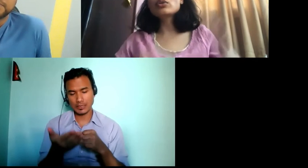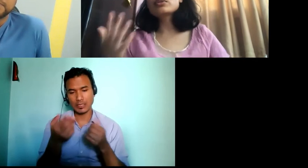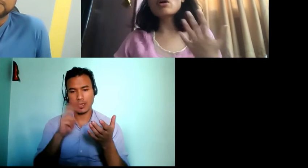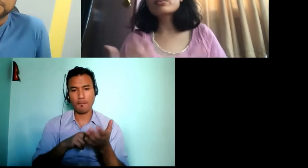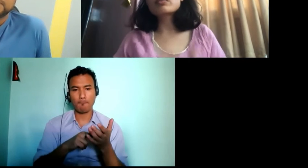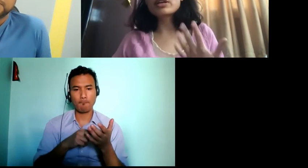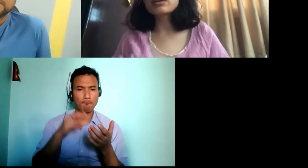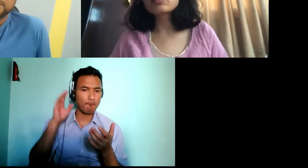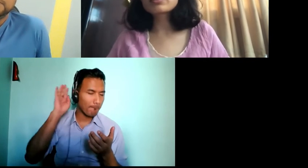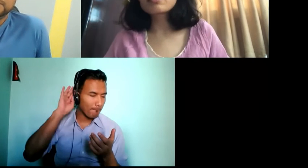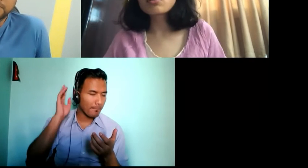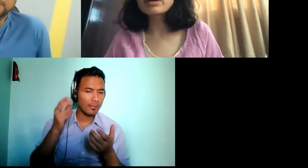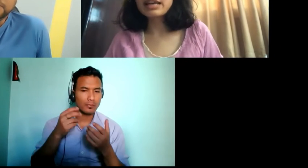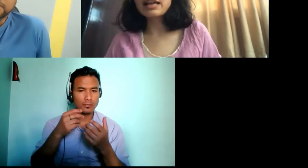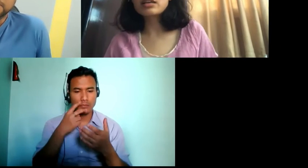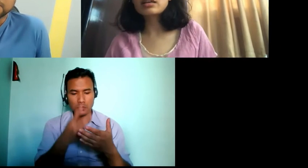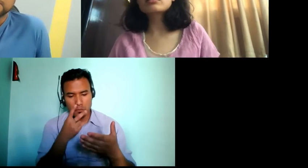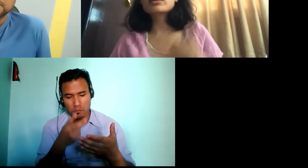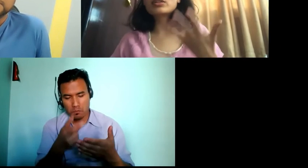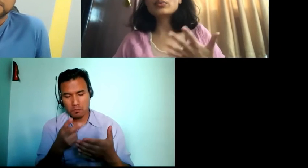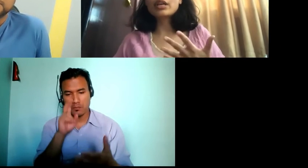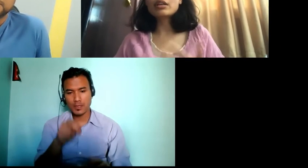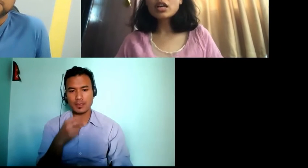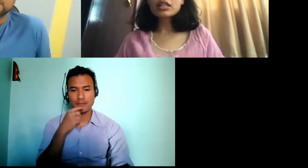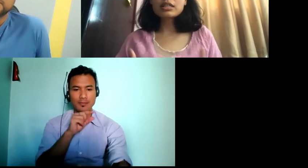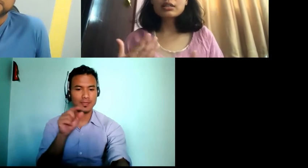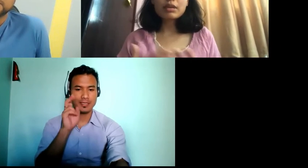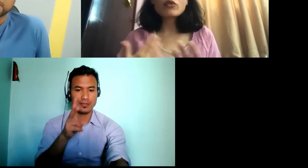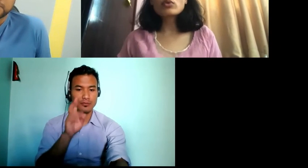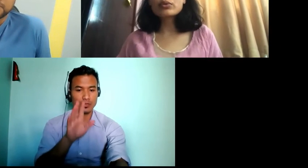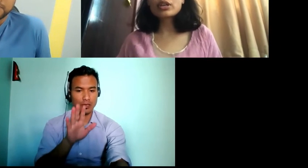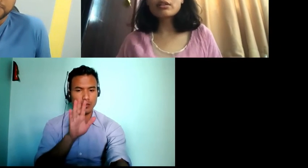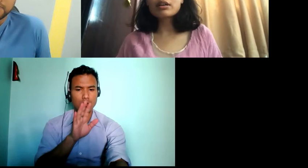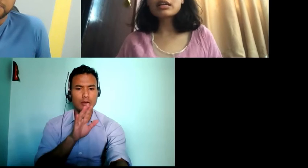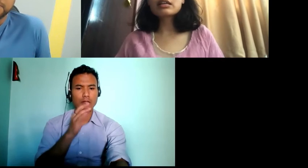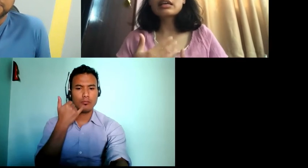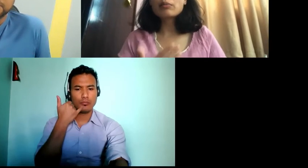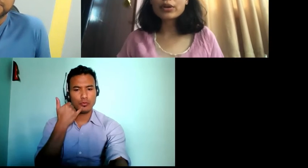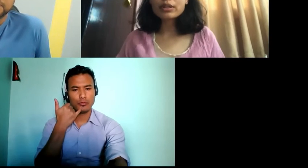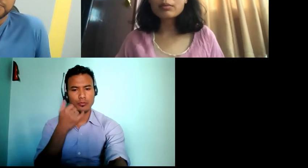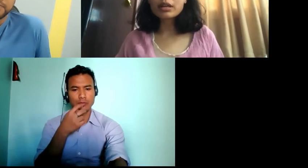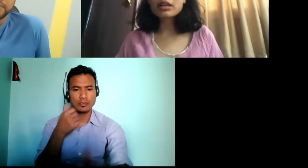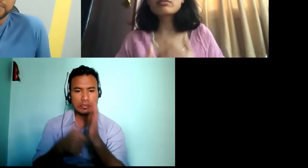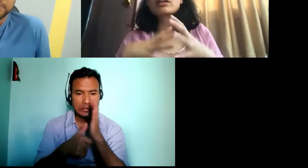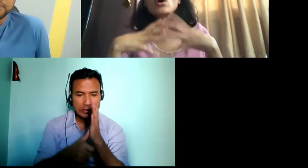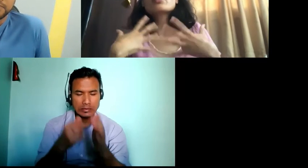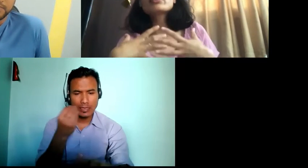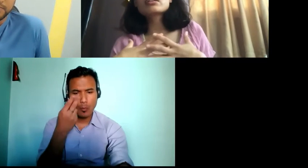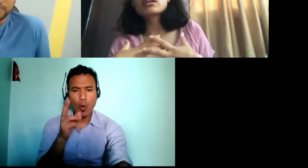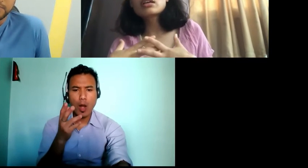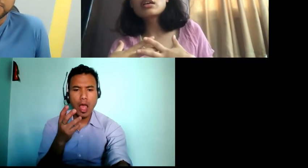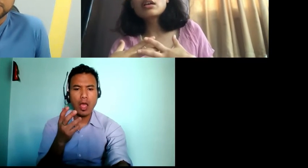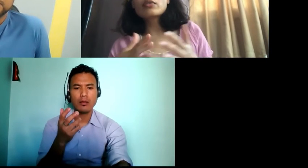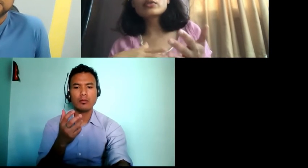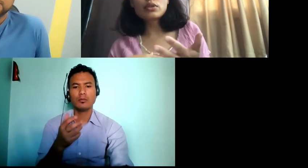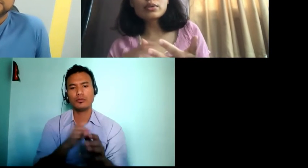त्यो न्युजमा अपडेट भइराख्नुपर्छ म भन्ने खालि एकदमै त्यो हुने होइन, छिनछिनमा फोनहरू चेक गर्ने, केही भयो कि भन्ने त्यो एउटा डर पनि छ